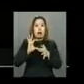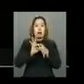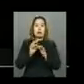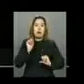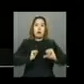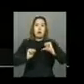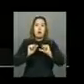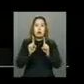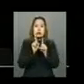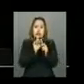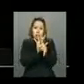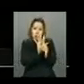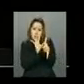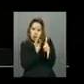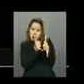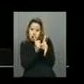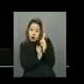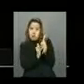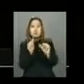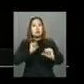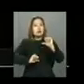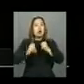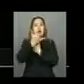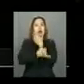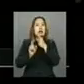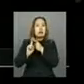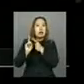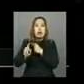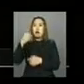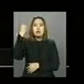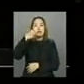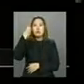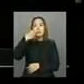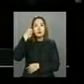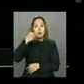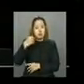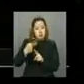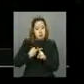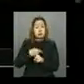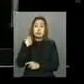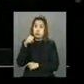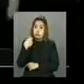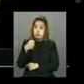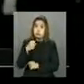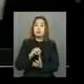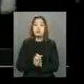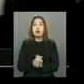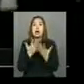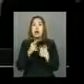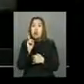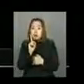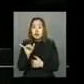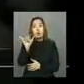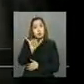าลละครหุ่นเงานานาชาติหรือ International Shadow Theater เป็นประจำในช่วงเดือนตุลาคมโดยมีทั้งประเทศในยุโรปอย่างส